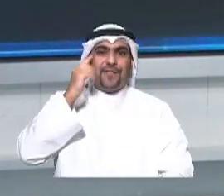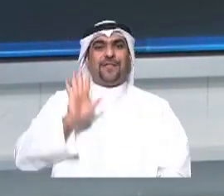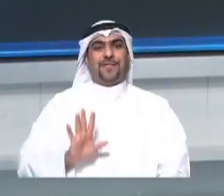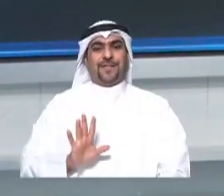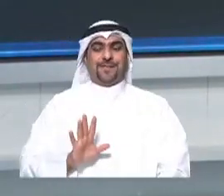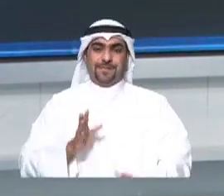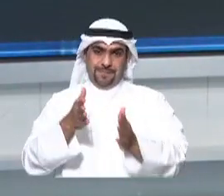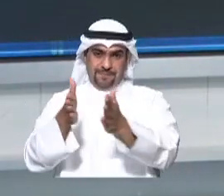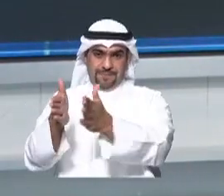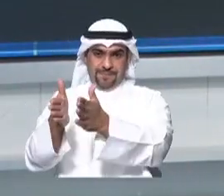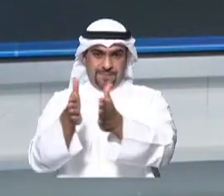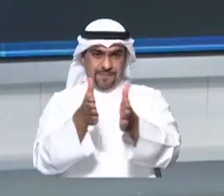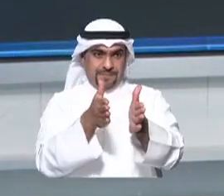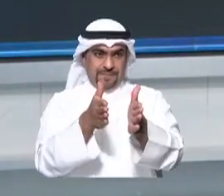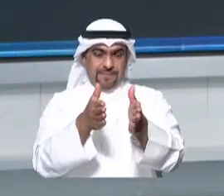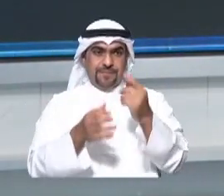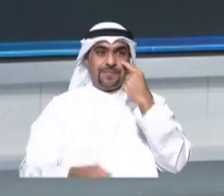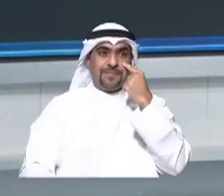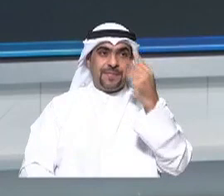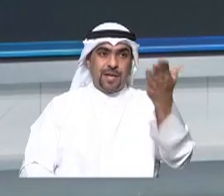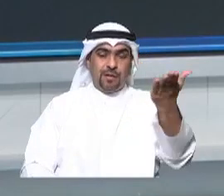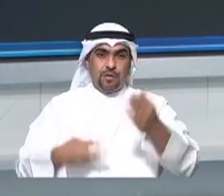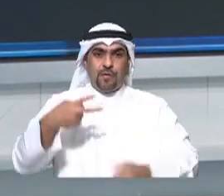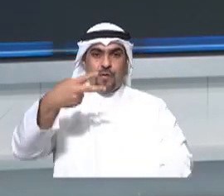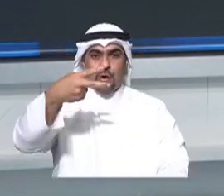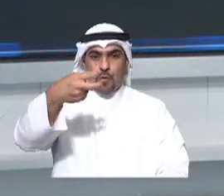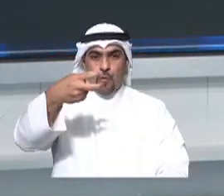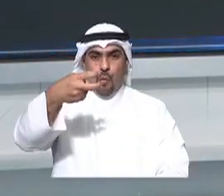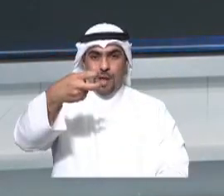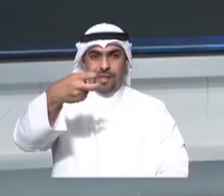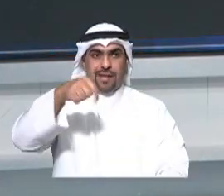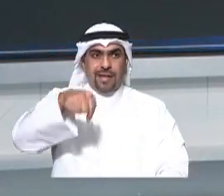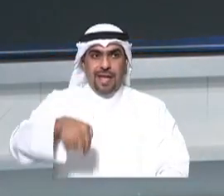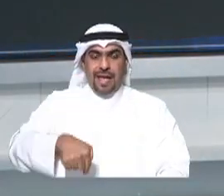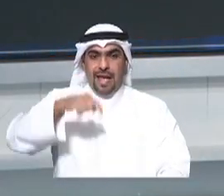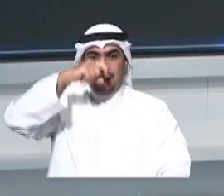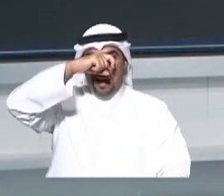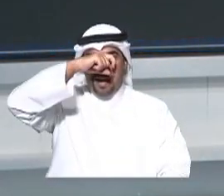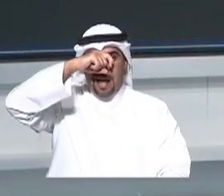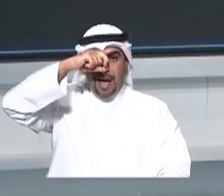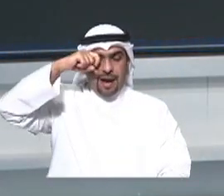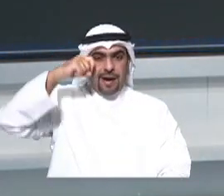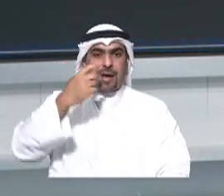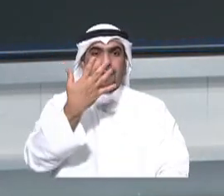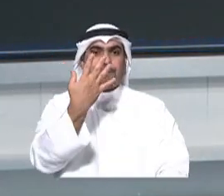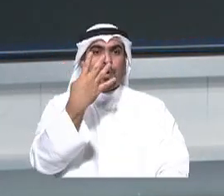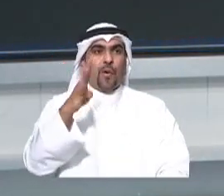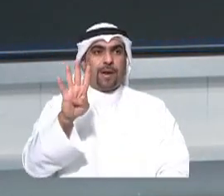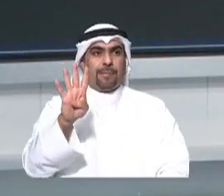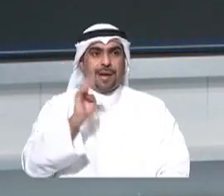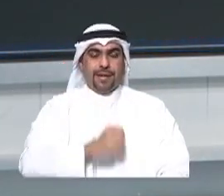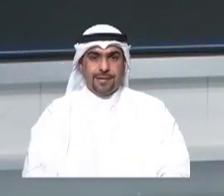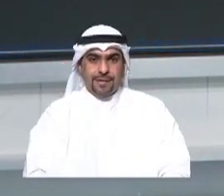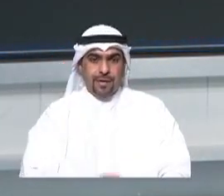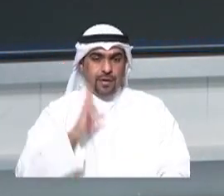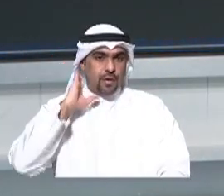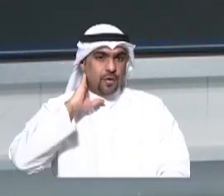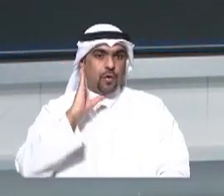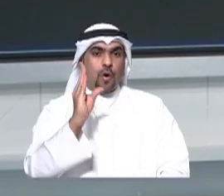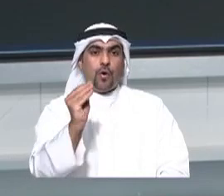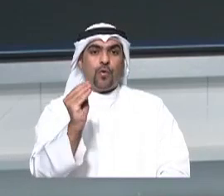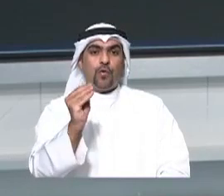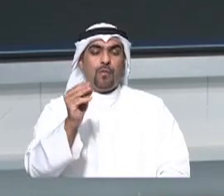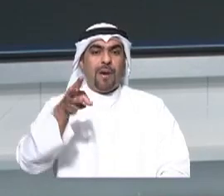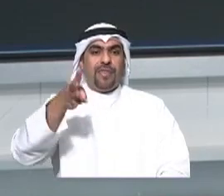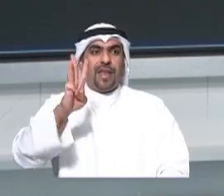الكويت أجواء حارة ورياح جنوبية شرقية سرعتها 4 كم/ساعة، درجة الحرارة الحالية 45 درجة مئوية، الرطوبة النسبية